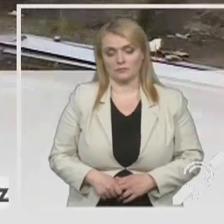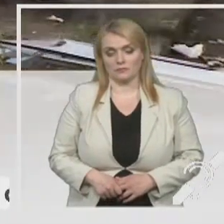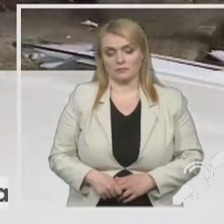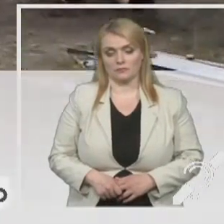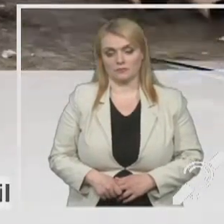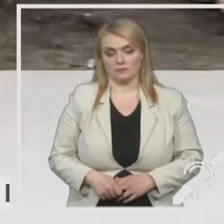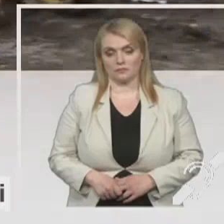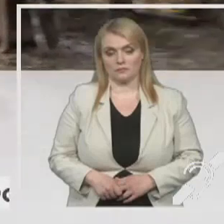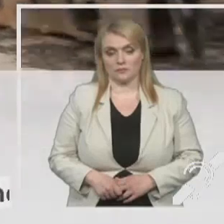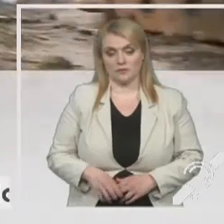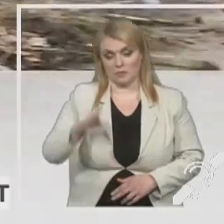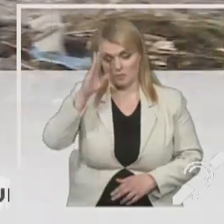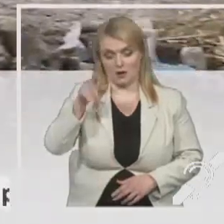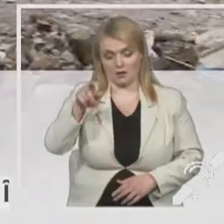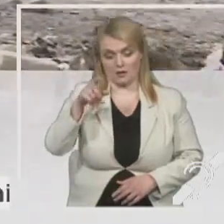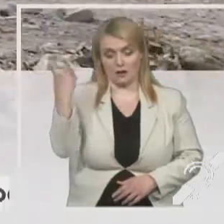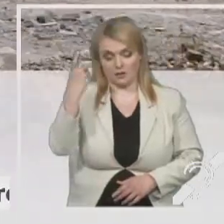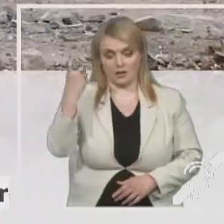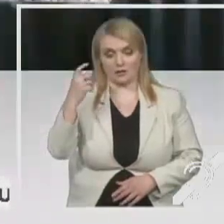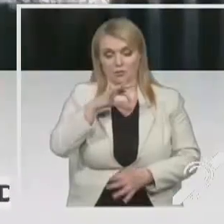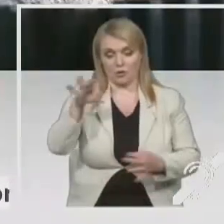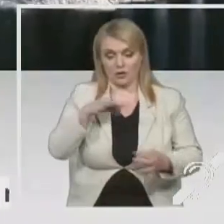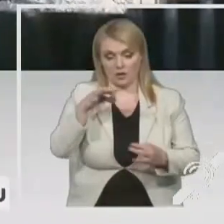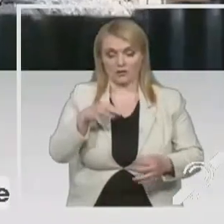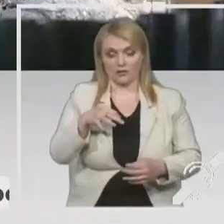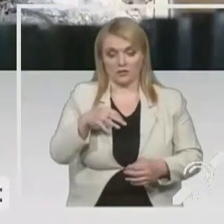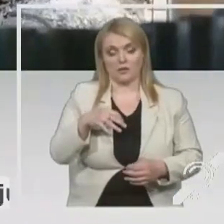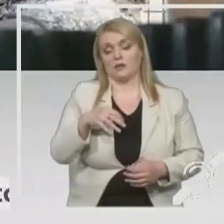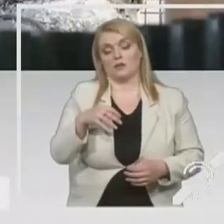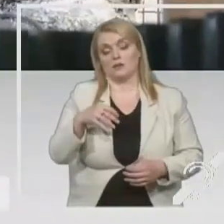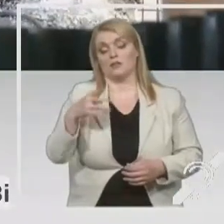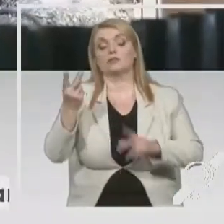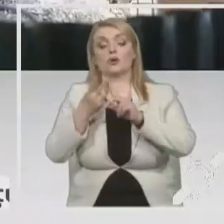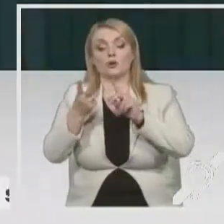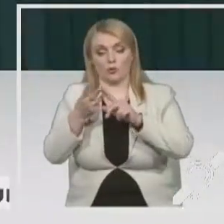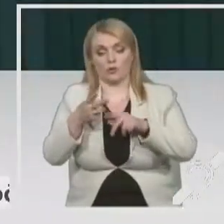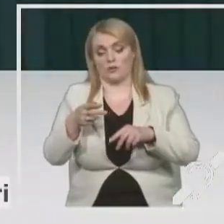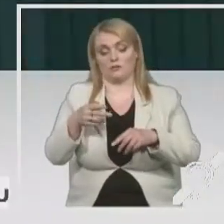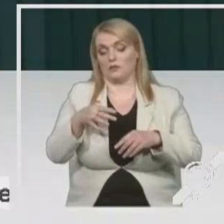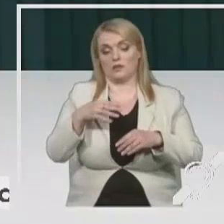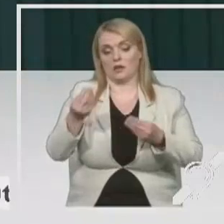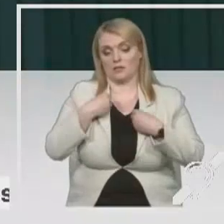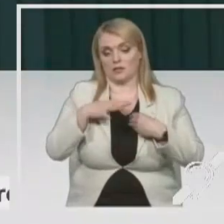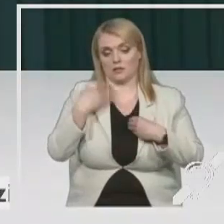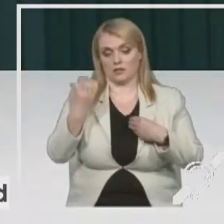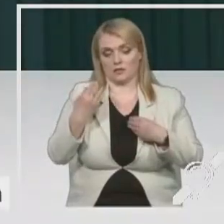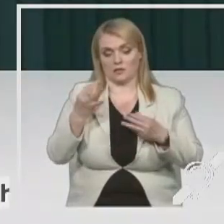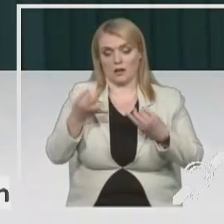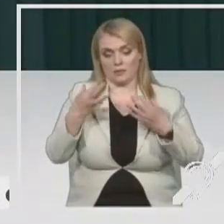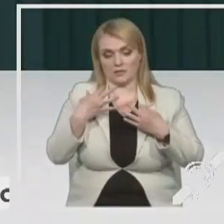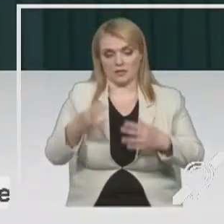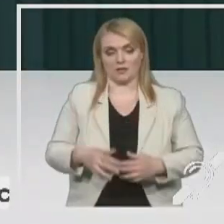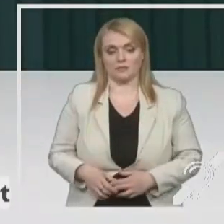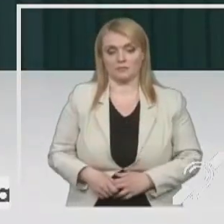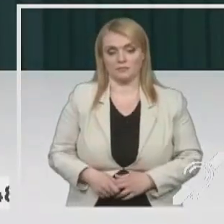respect. Beneficiarul proiectului a evitat să ne ofere explicații și a motivat de fiecare dată că este într-o ședință. Nu cunosc